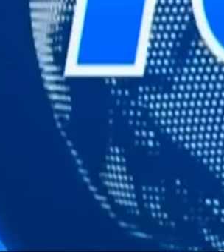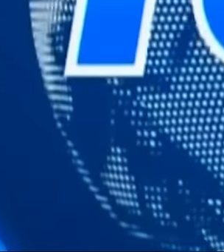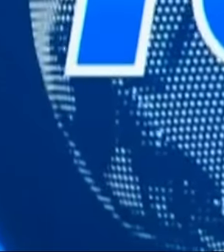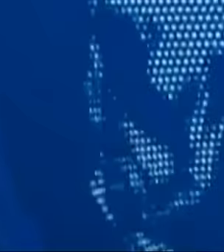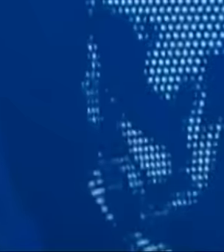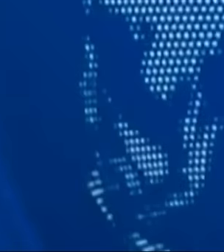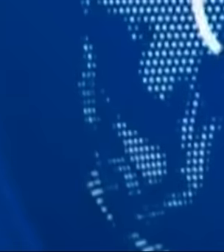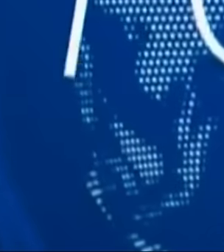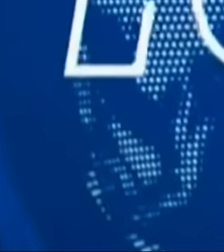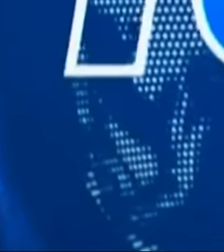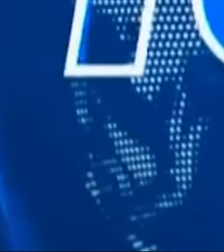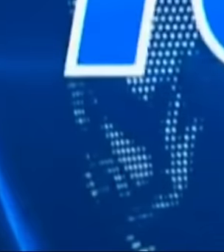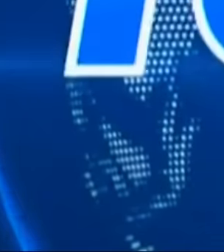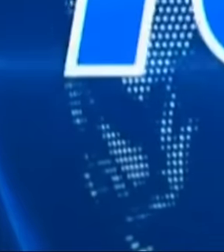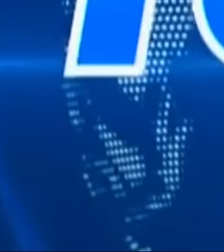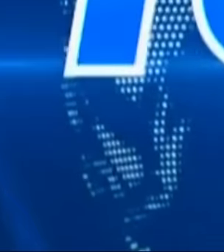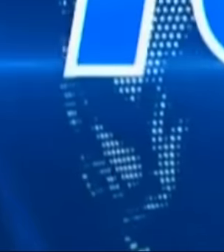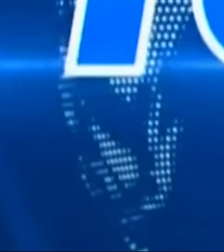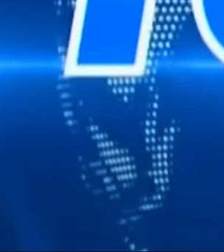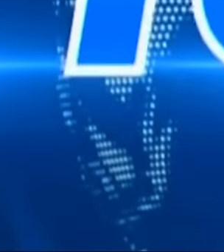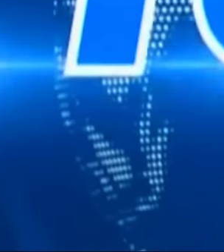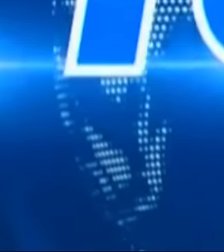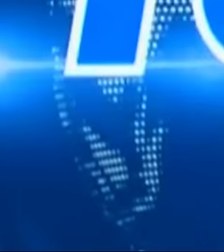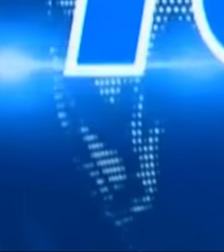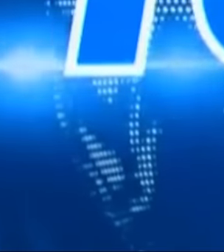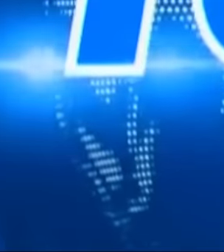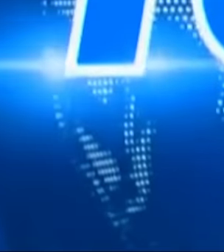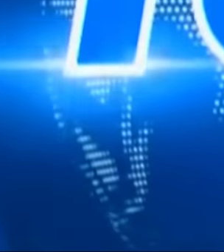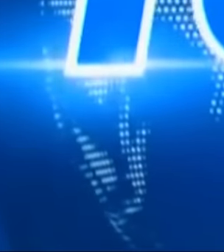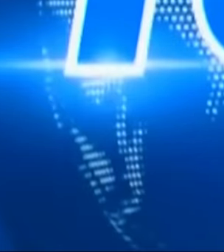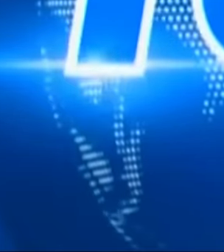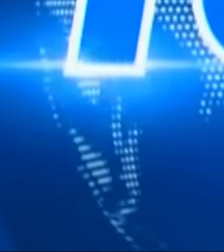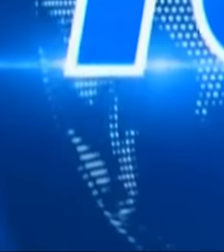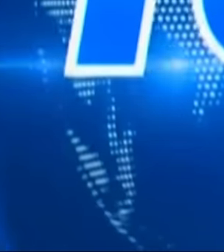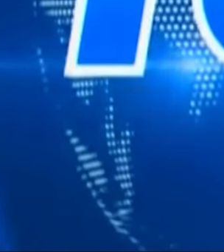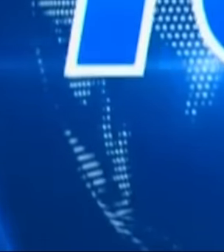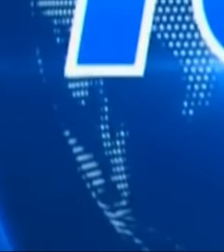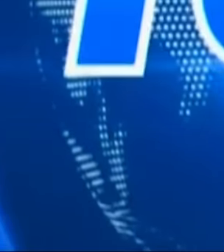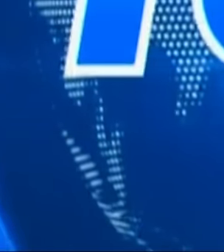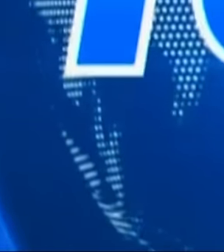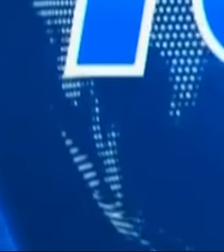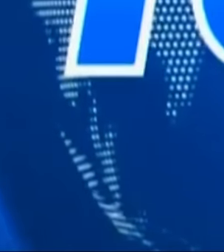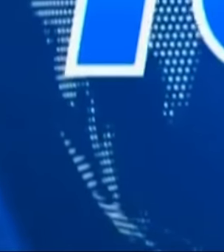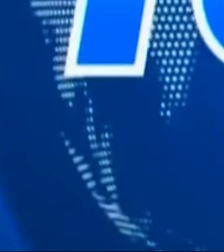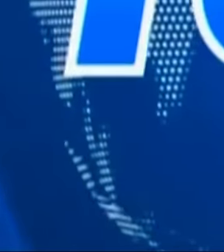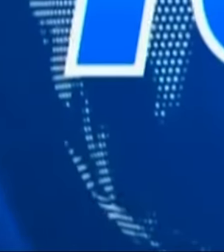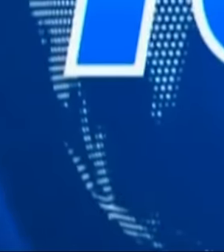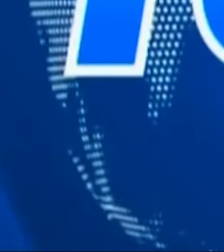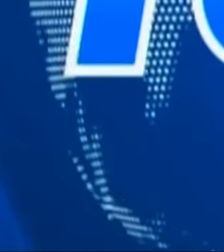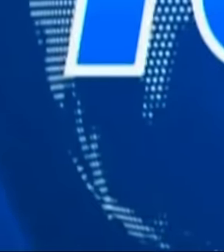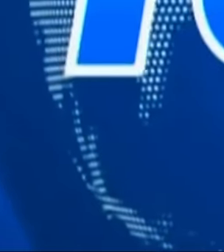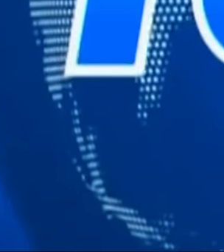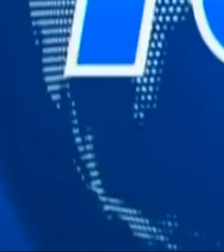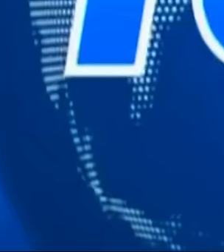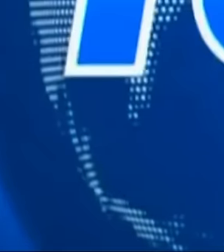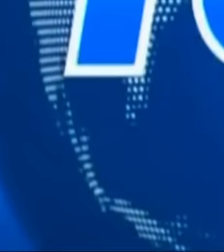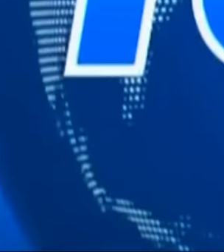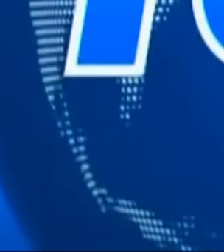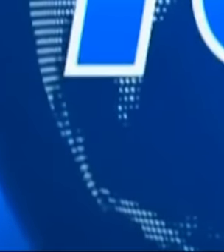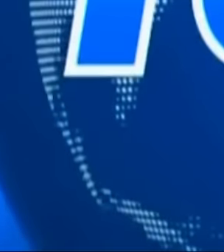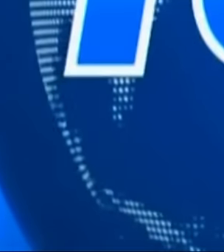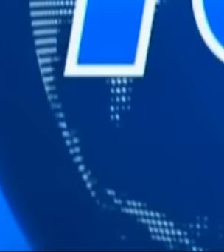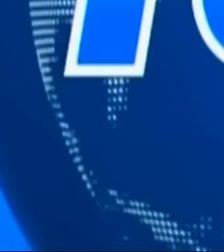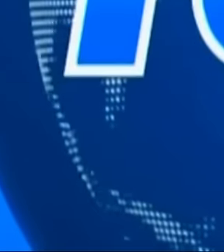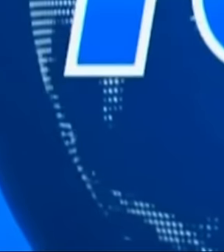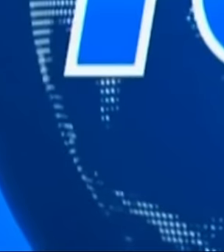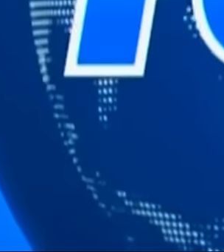dans la province de l'Ituri, plus de 140 ménages ont regagné leur domicile après les violences des 2000. On en parle également